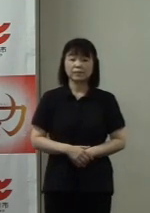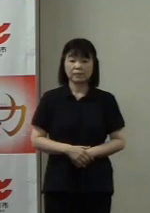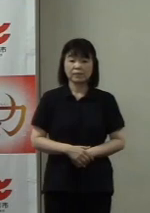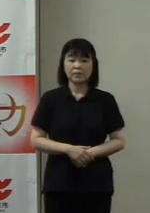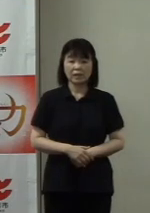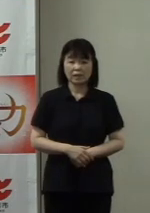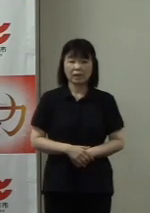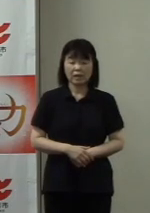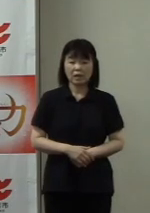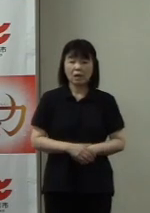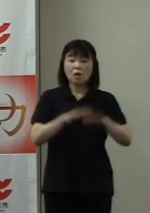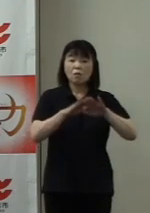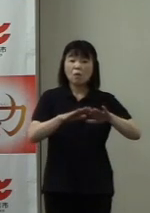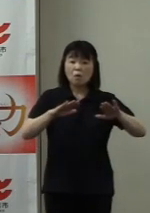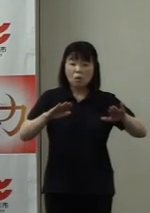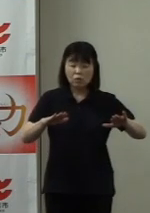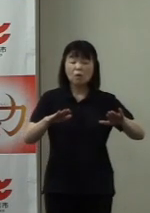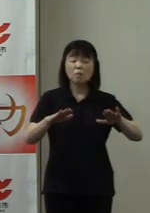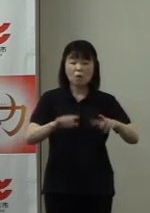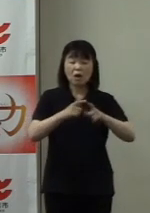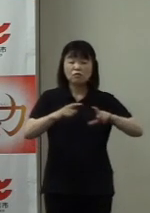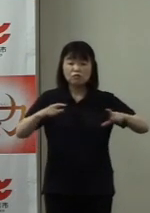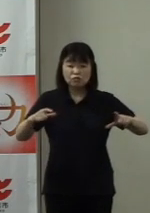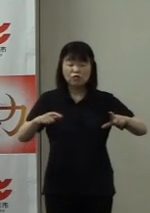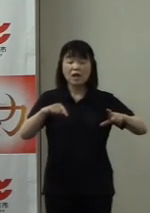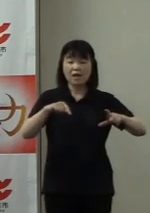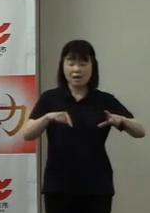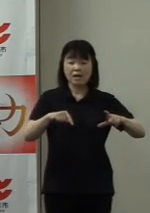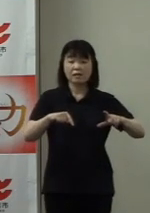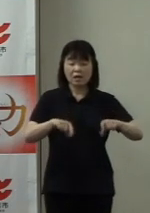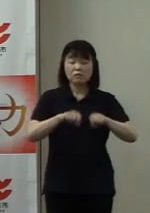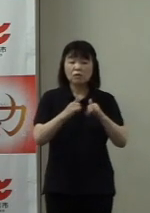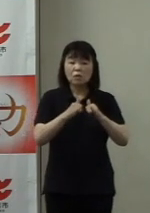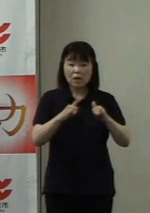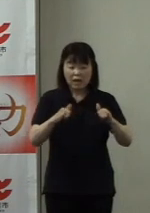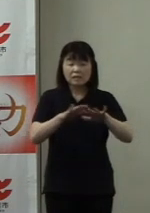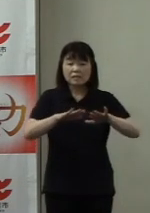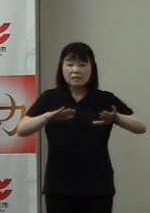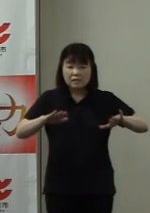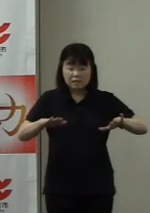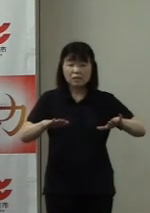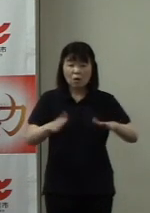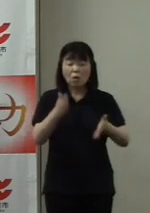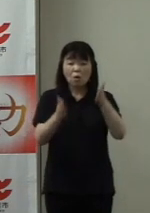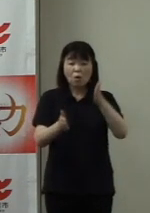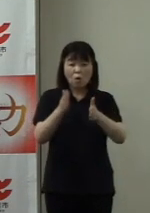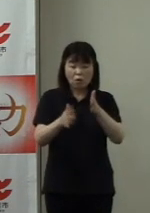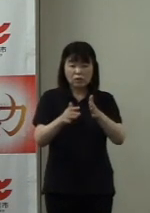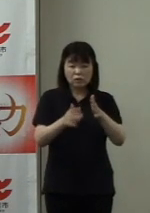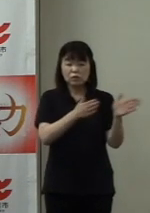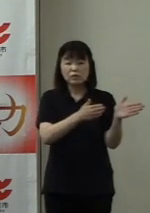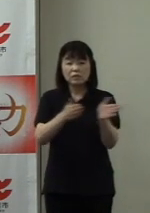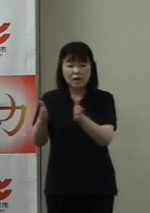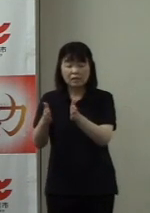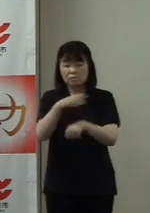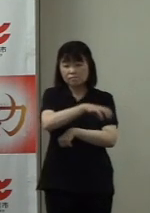対象児童数の増に伴う障害児保育対策の事業費の追加で、これが対象施設が